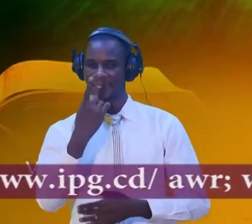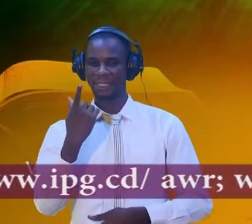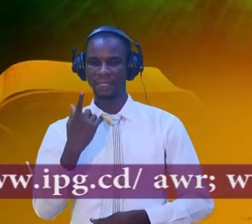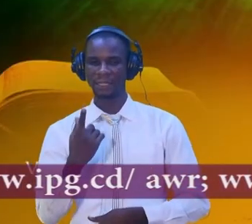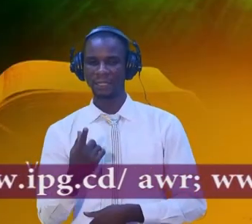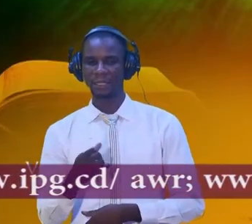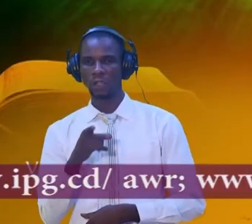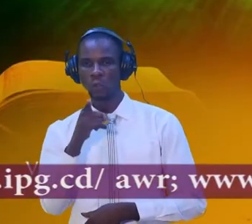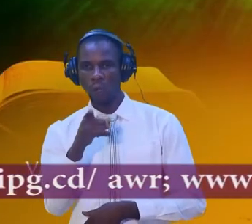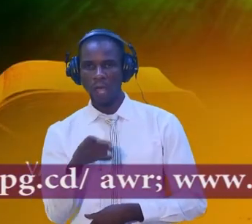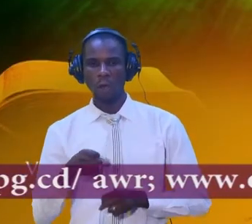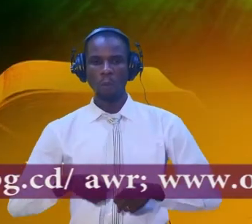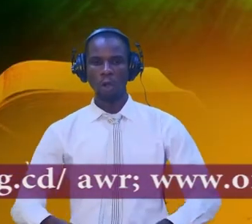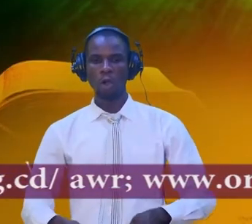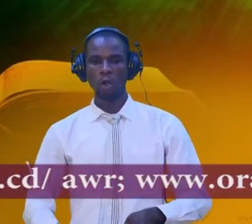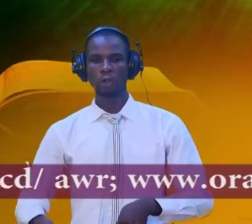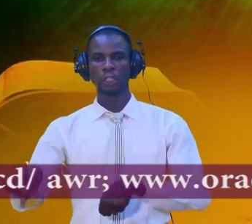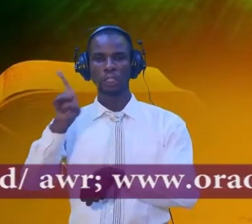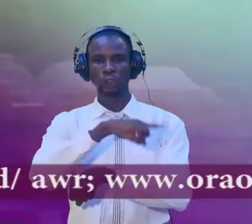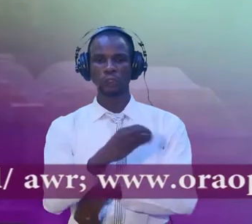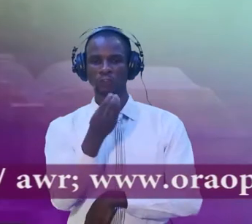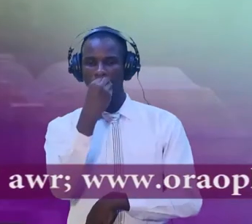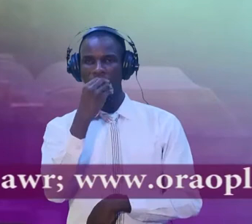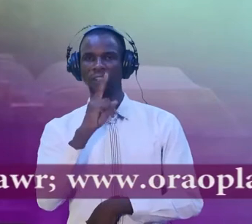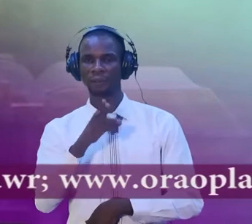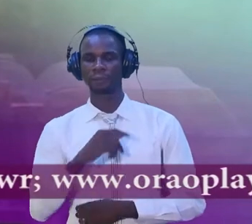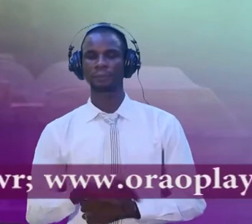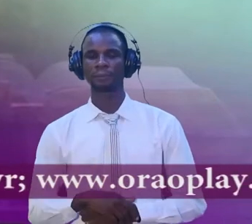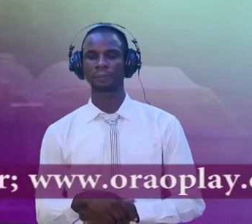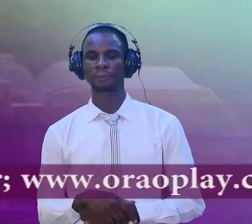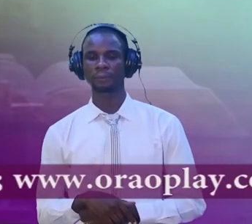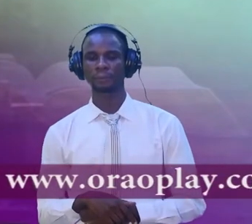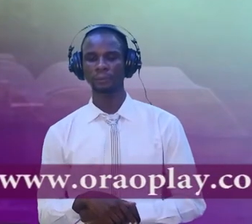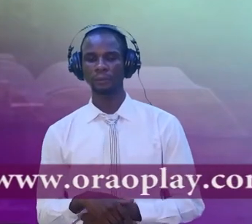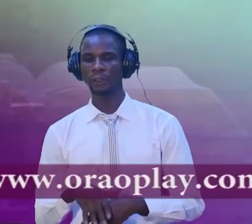katika Mwanzo 2:17, utakufa hakika.